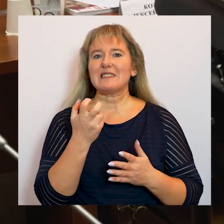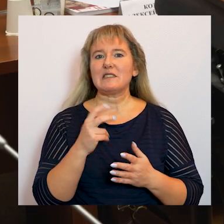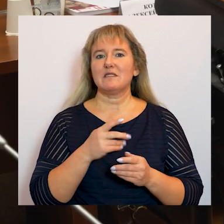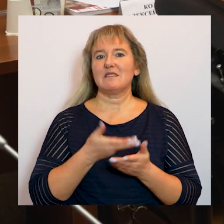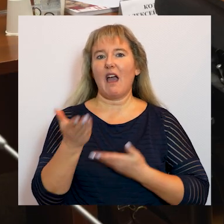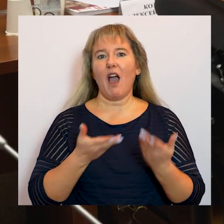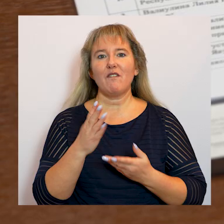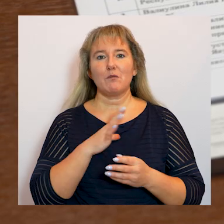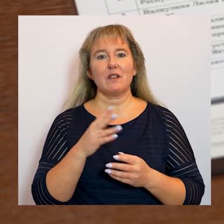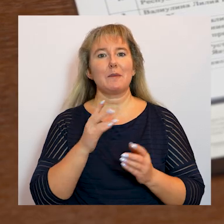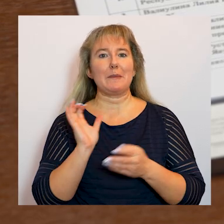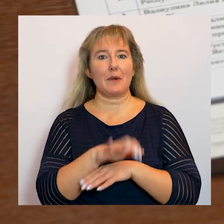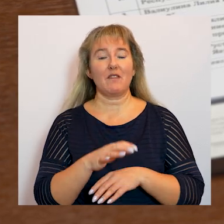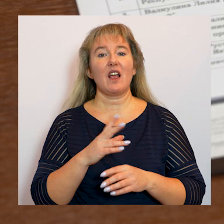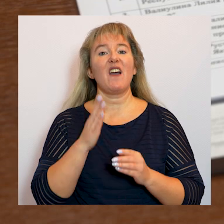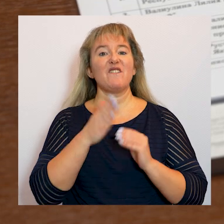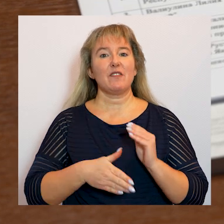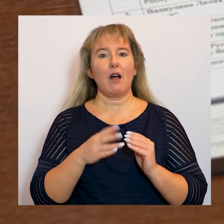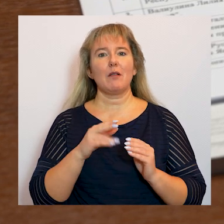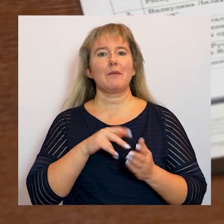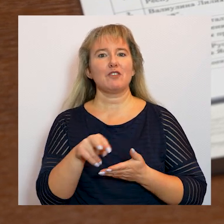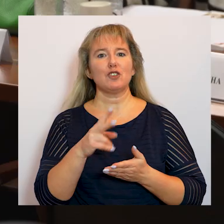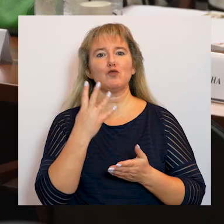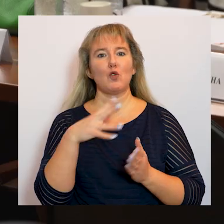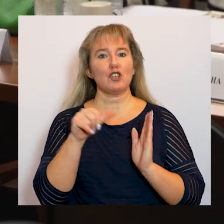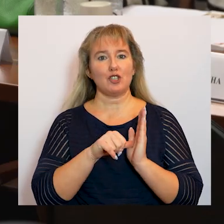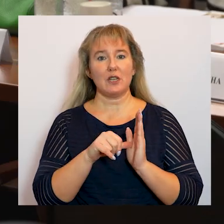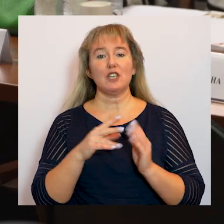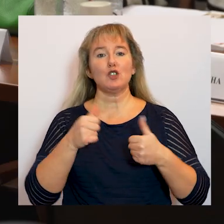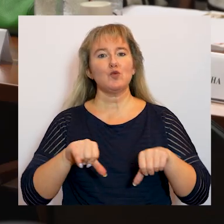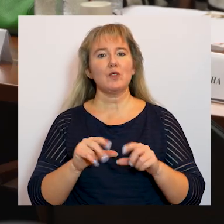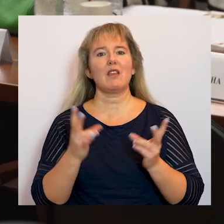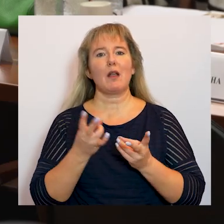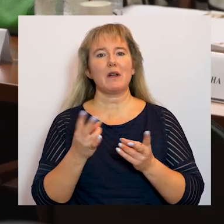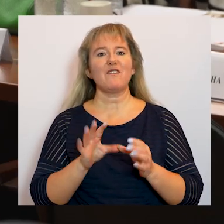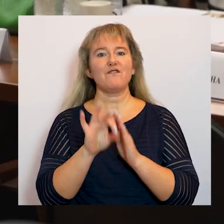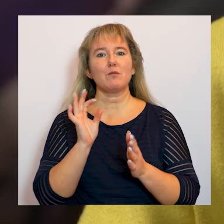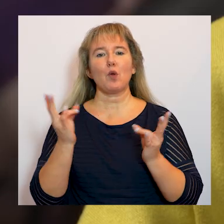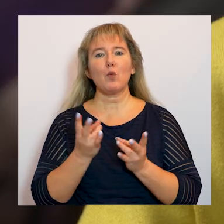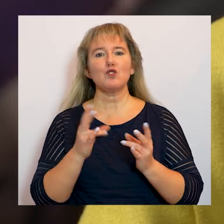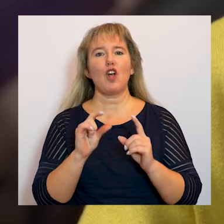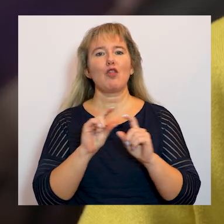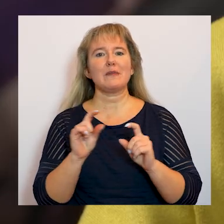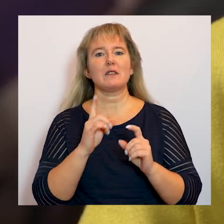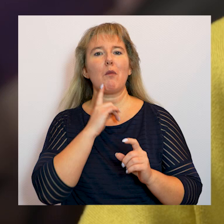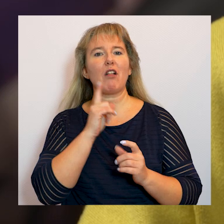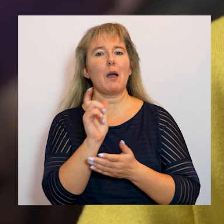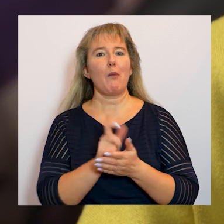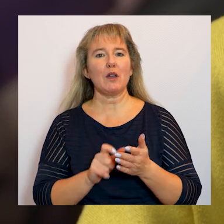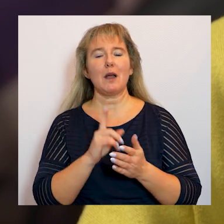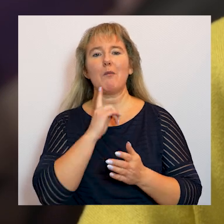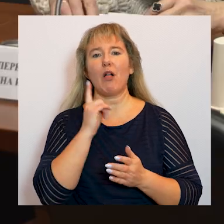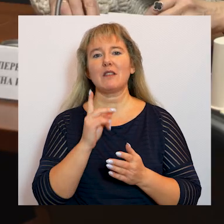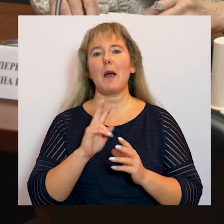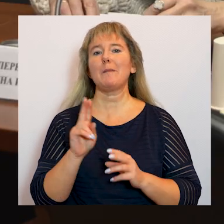было прислано на конкурс. Из них в финал прошли только 46. Теперь жюри необходимо выбрать лучших в номинациях «Молодая